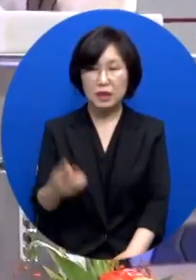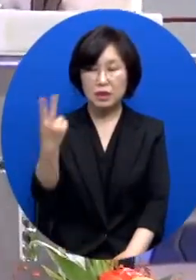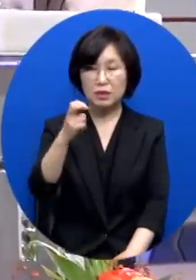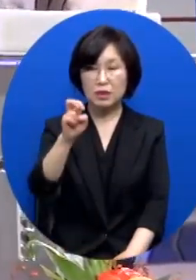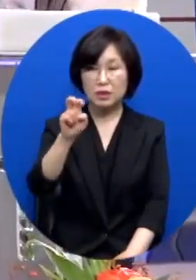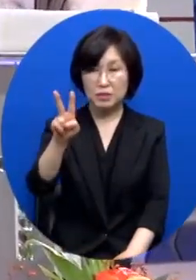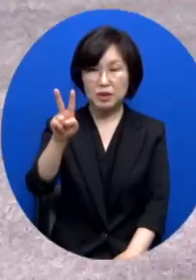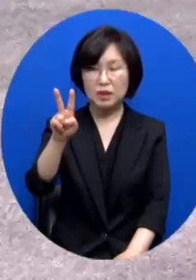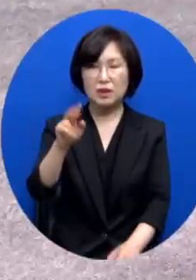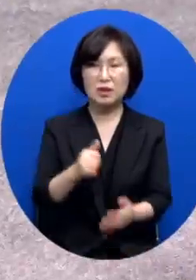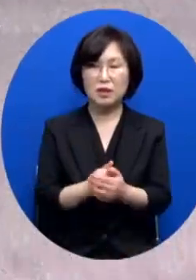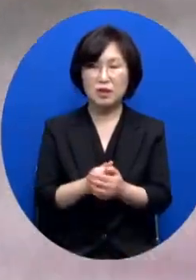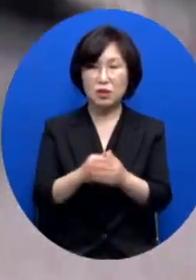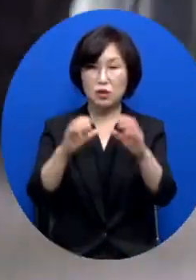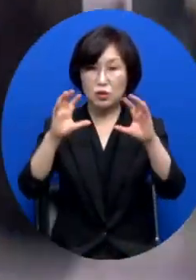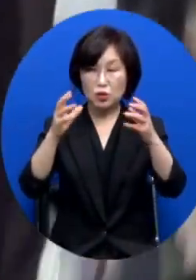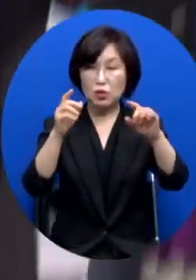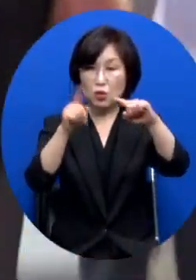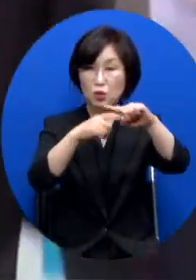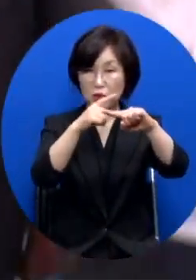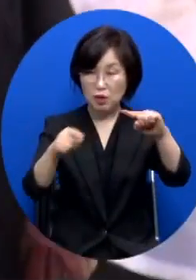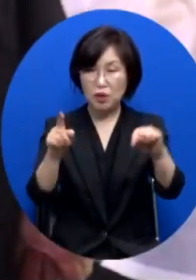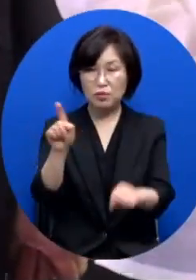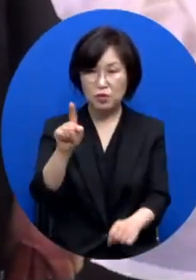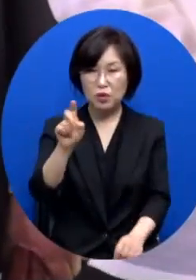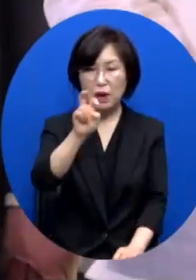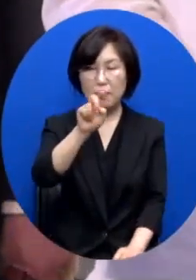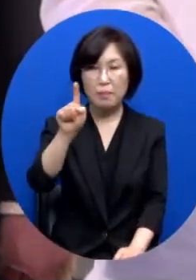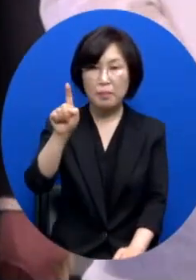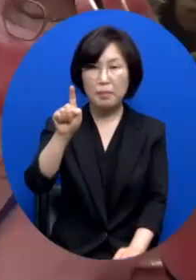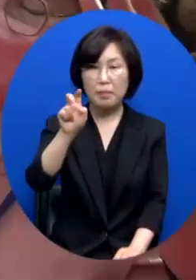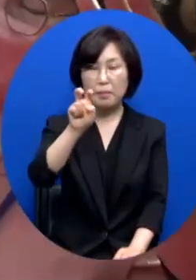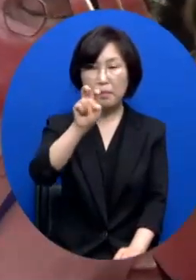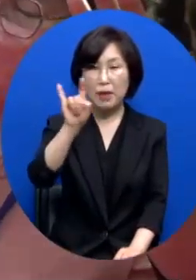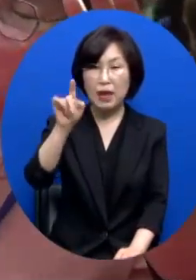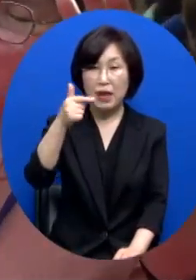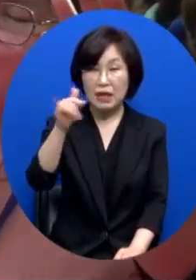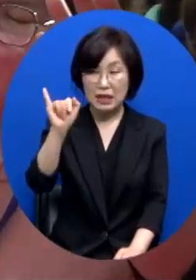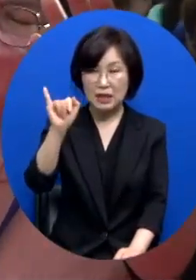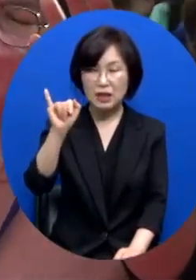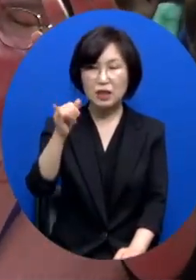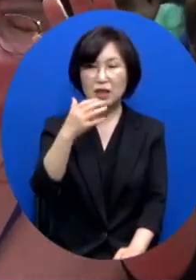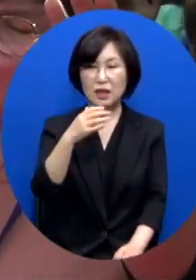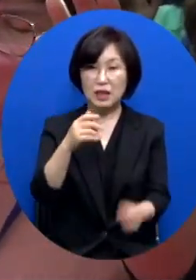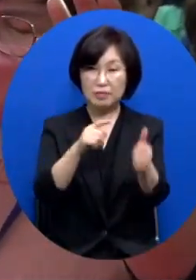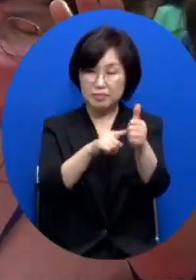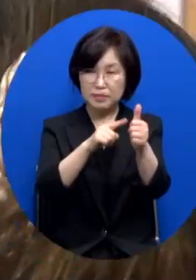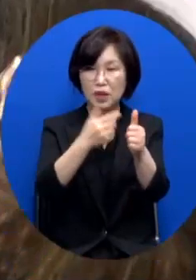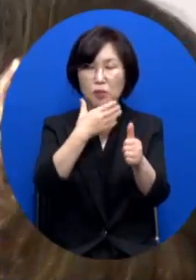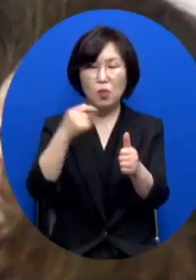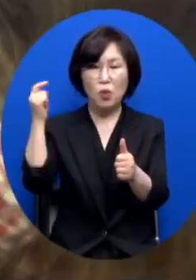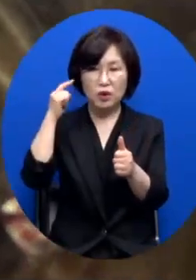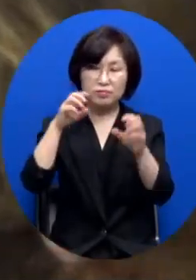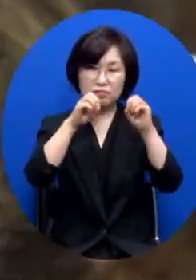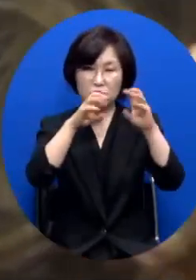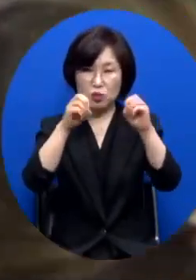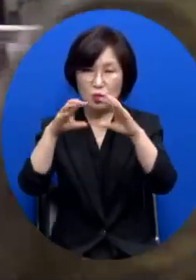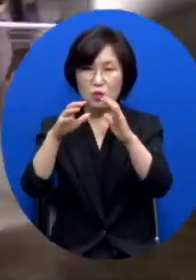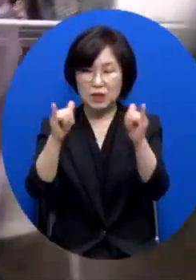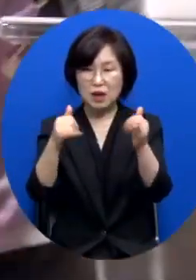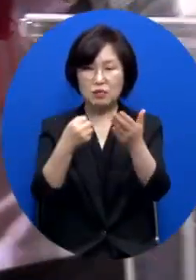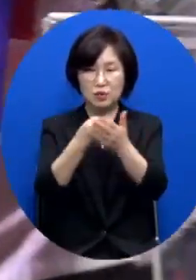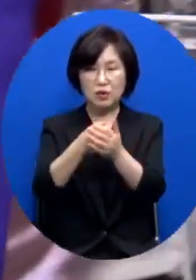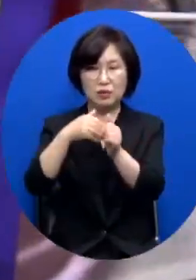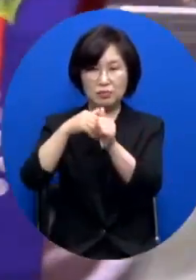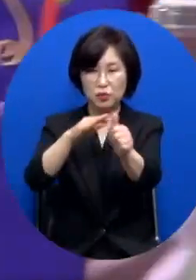2022년 마닐라 국제 선교대회의 하이라이트는 매니 파퀴아오의 복음 전도자 파송식이었습니다. 필리핀 복음주의협회와 지역